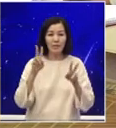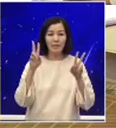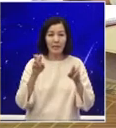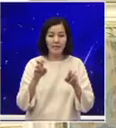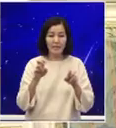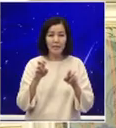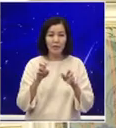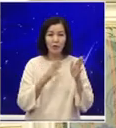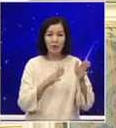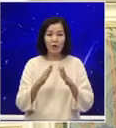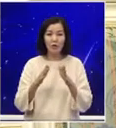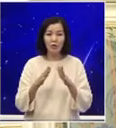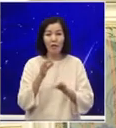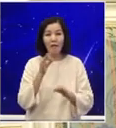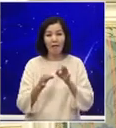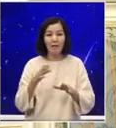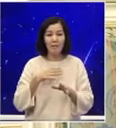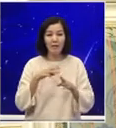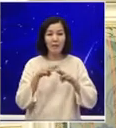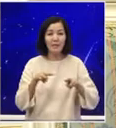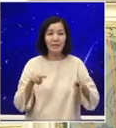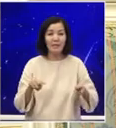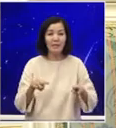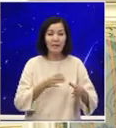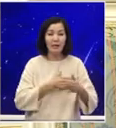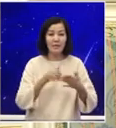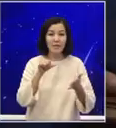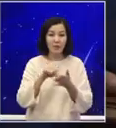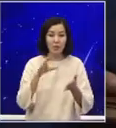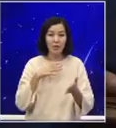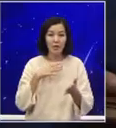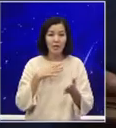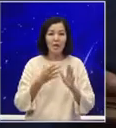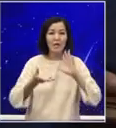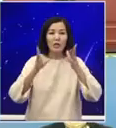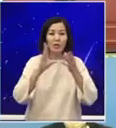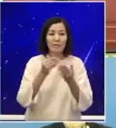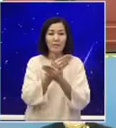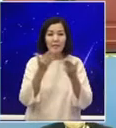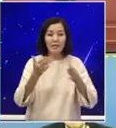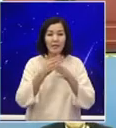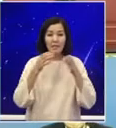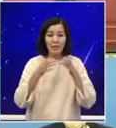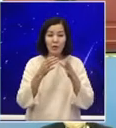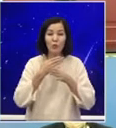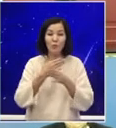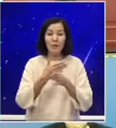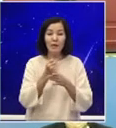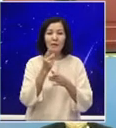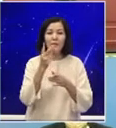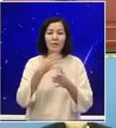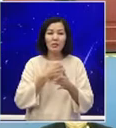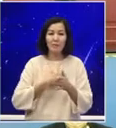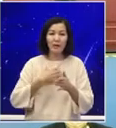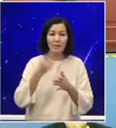түрде талқыланып келеді. Оған министрлер де атсалысуда. Жалпы сіздердің арқаларыңызда бірнеше